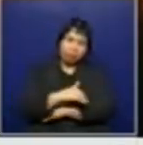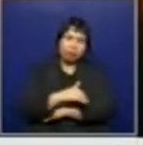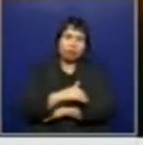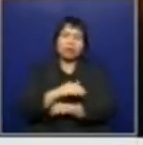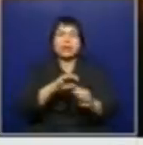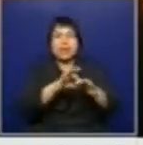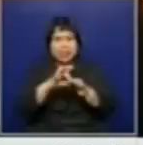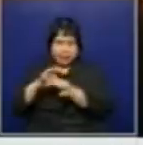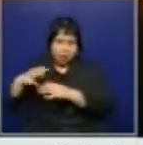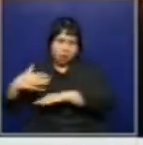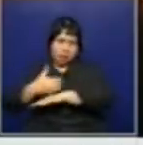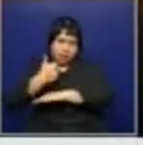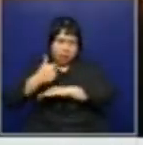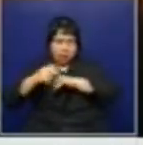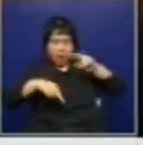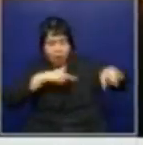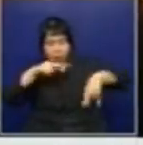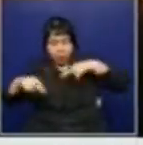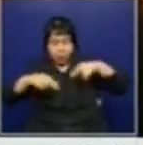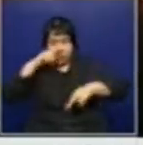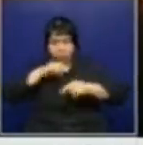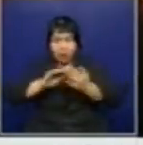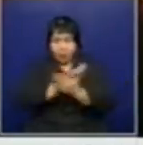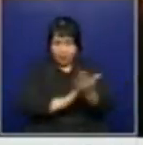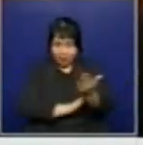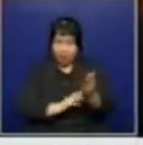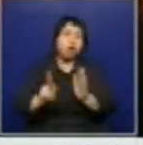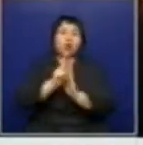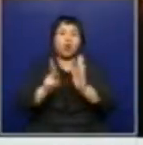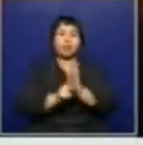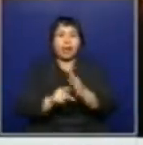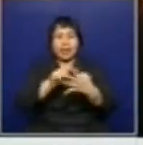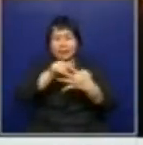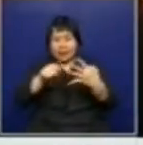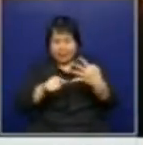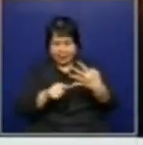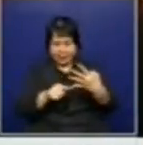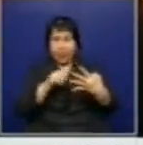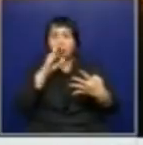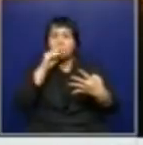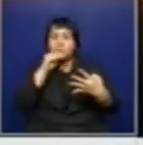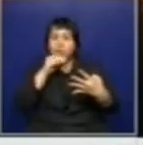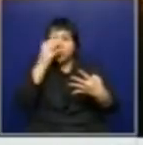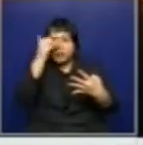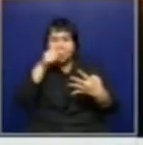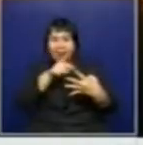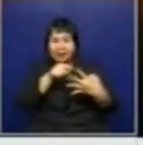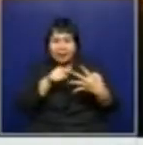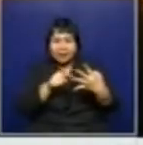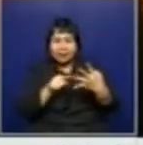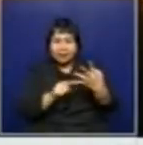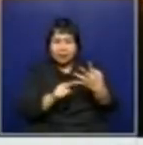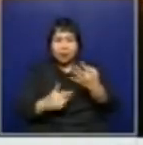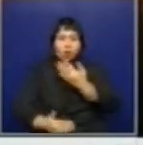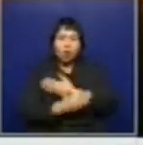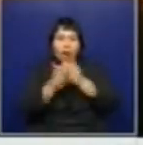กับการเมืองการปกครองในประเทศนะงั้นกฎหมาย4ฉบับเนี่ยอันนี้ผมพูดเพื่อสำหรับคนที่นะไม่มีโอกาส